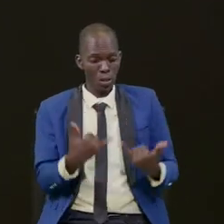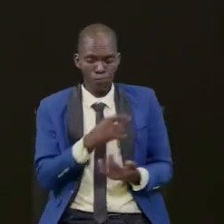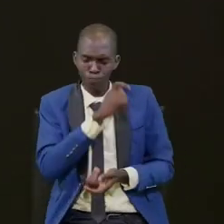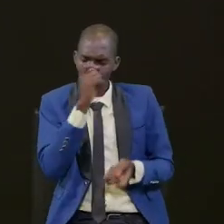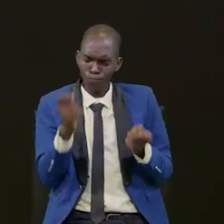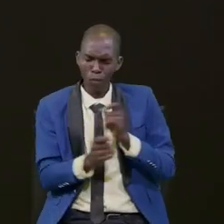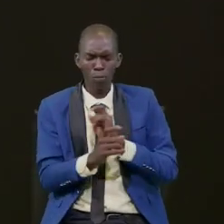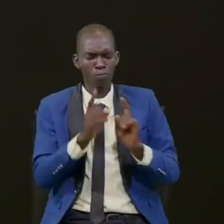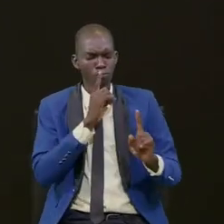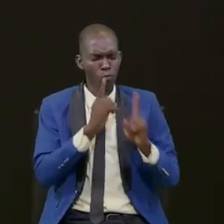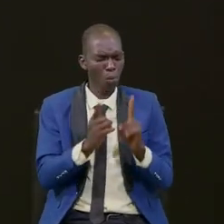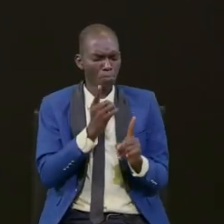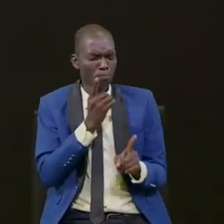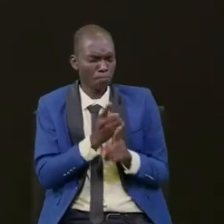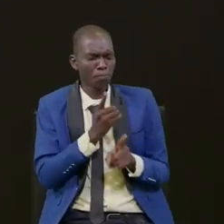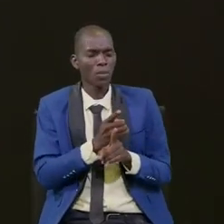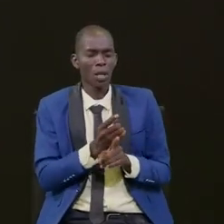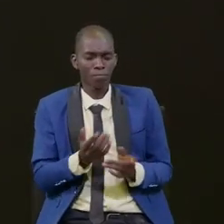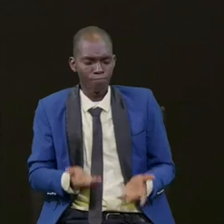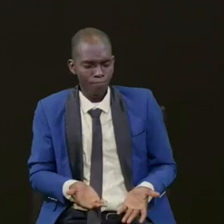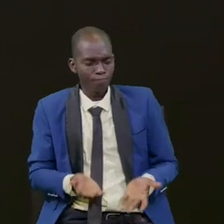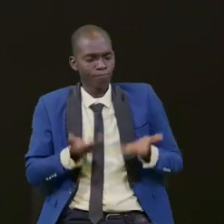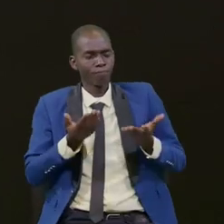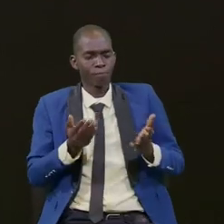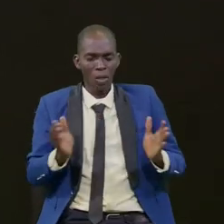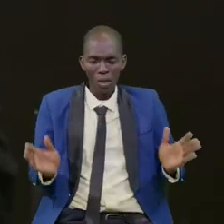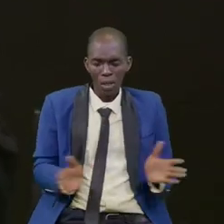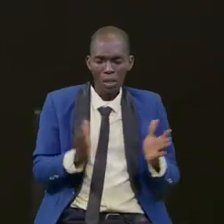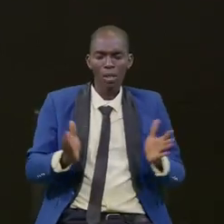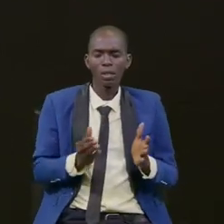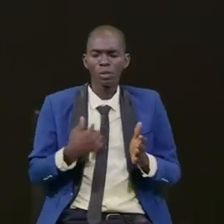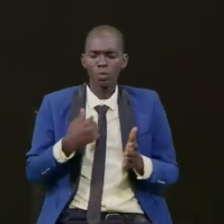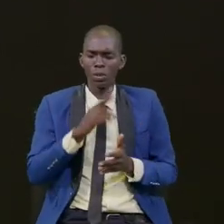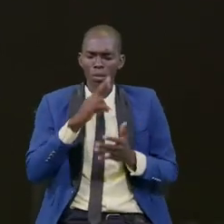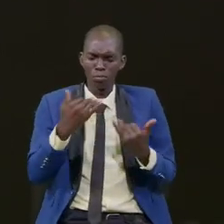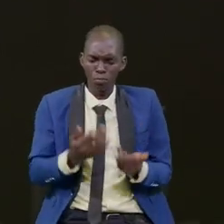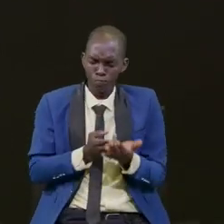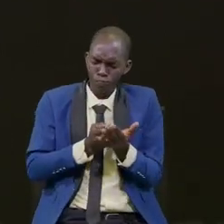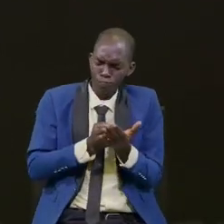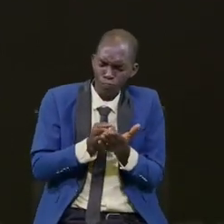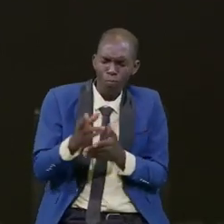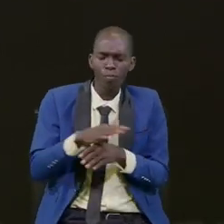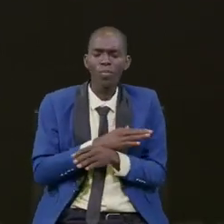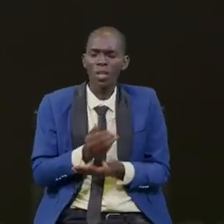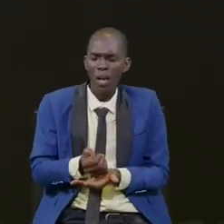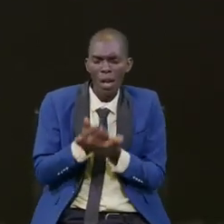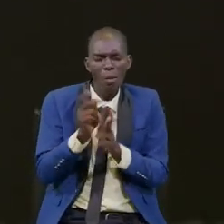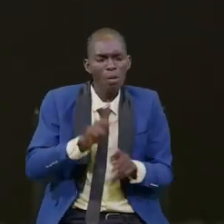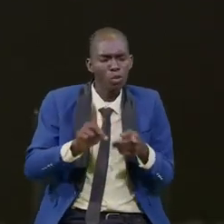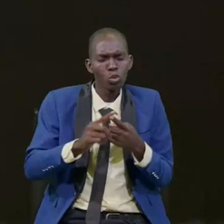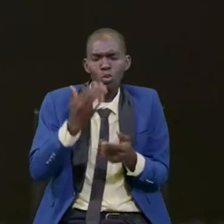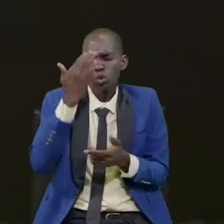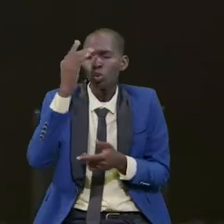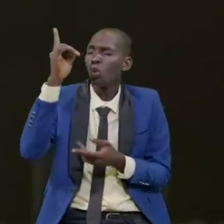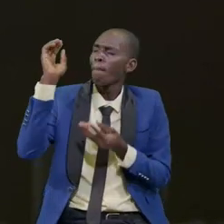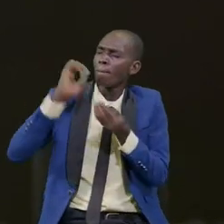Nous allons maintenant bien parler, nous allons édifier les gens, nous serons sincères, nous allons aider les gens à te connaître de plus en